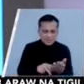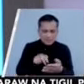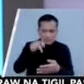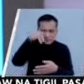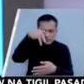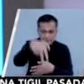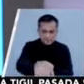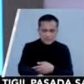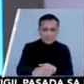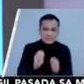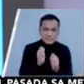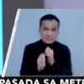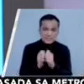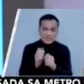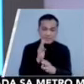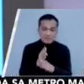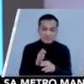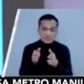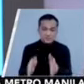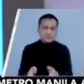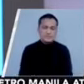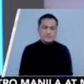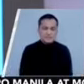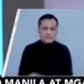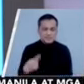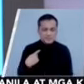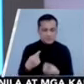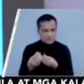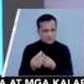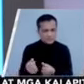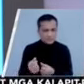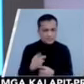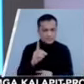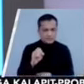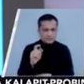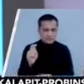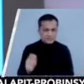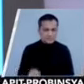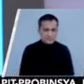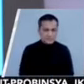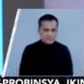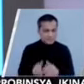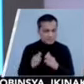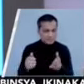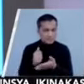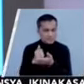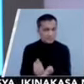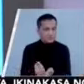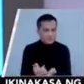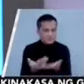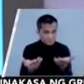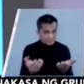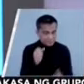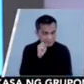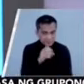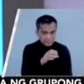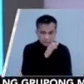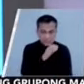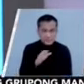Busway? May solusyon na ang Transportation Department na malaking tulong lalo na sa mga senior at